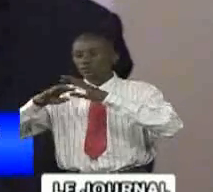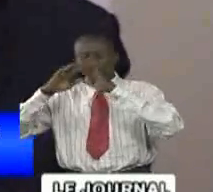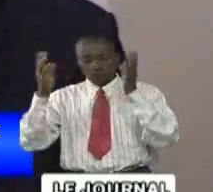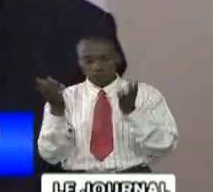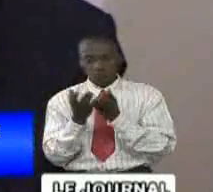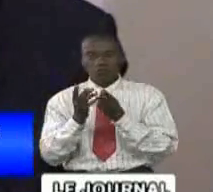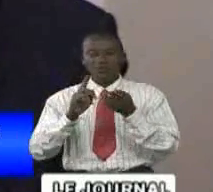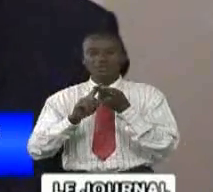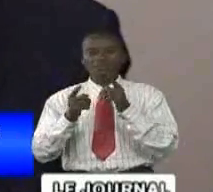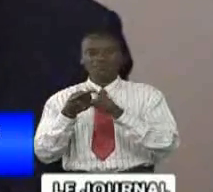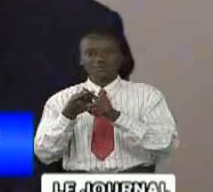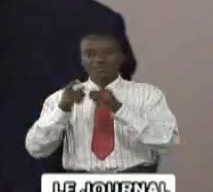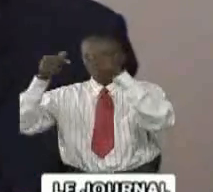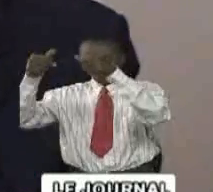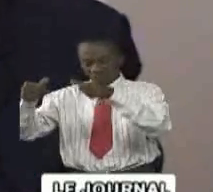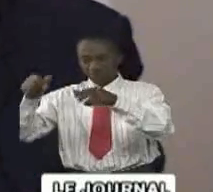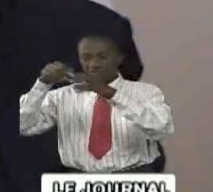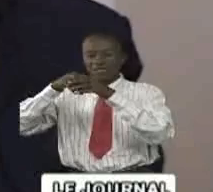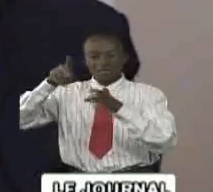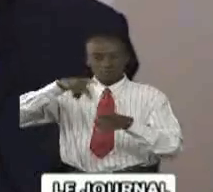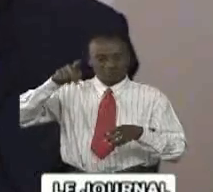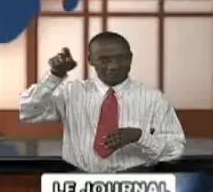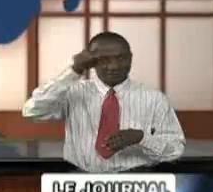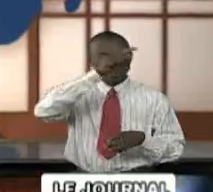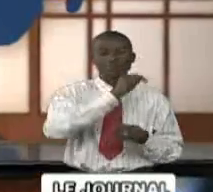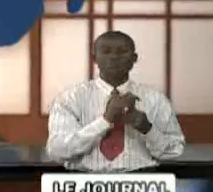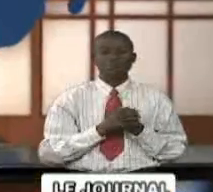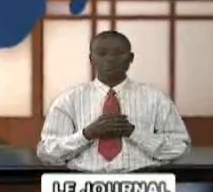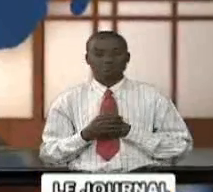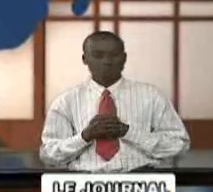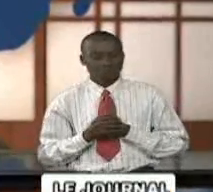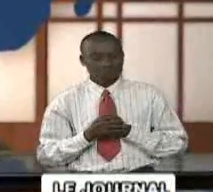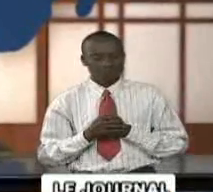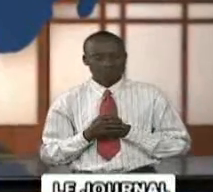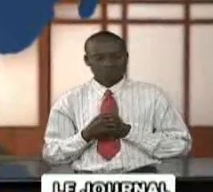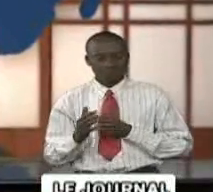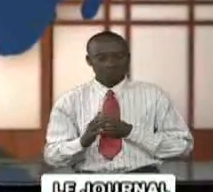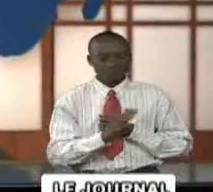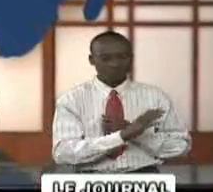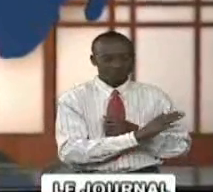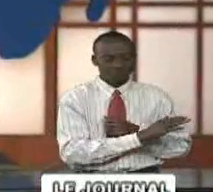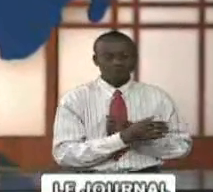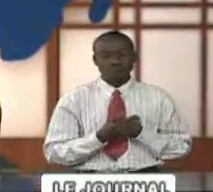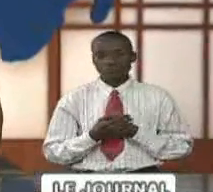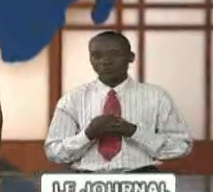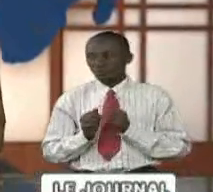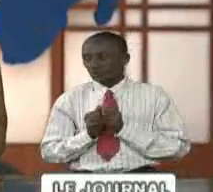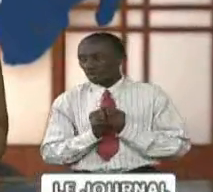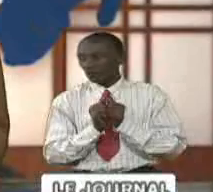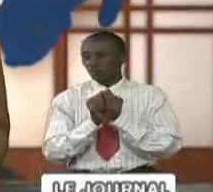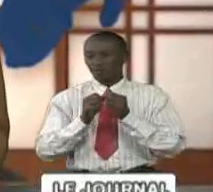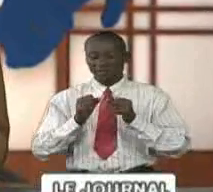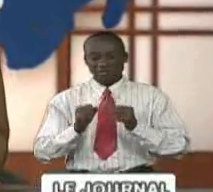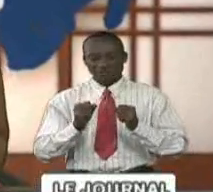collaborateurs en vue de sa mise en application. Pour accompagner les efforts du gouvernement